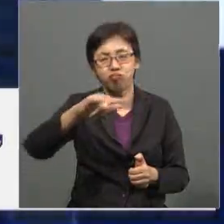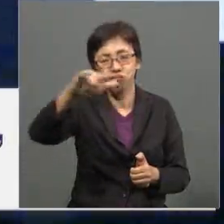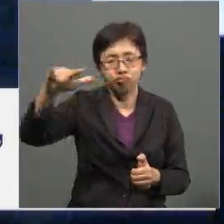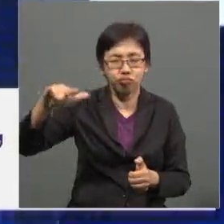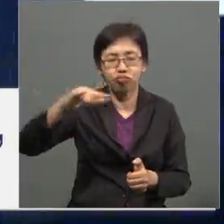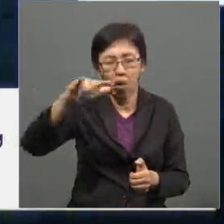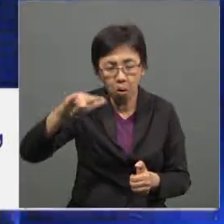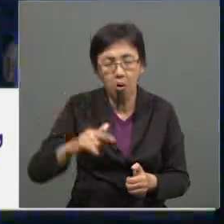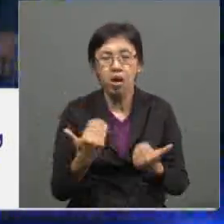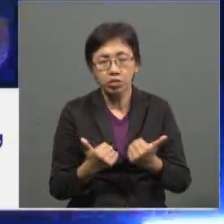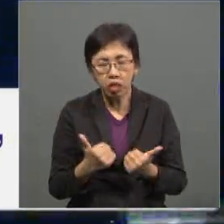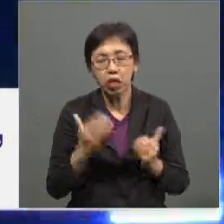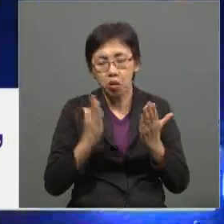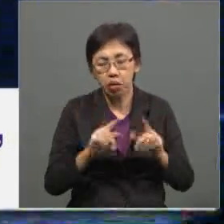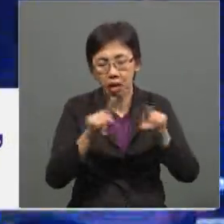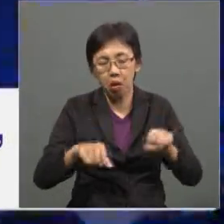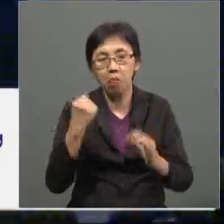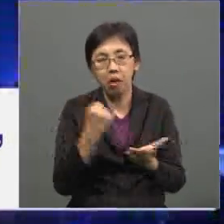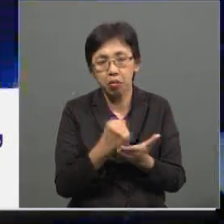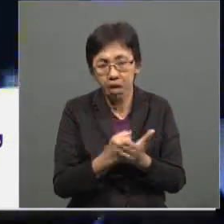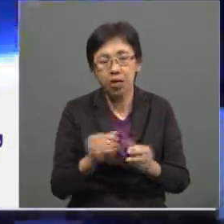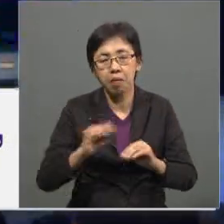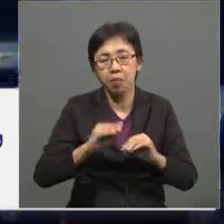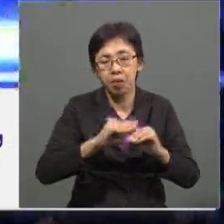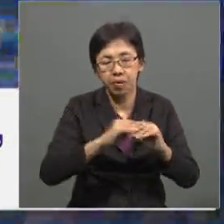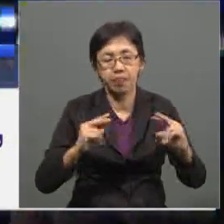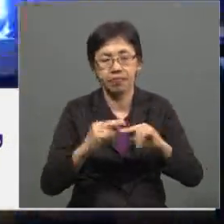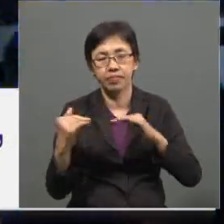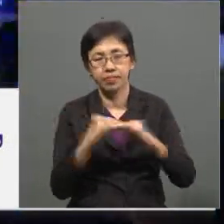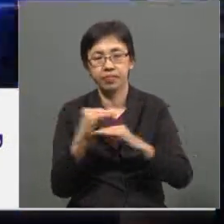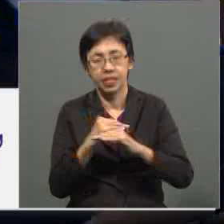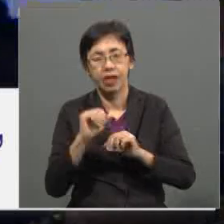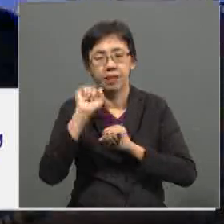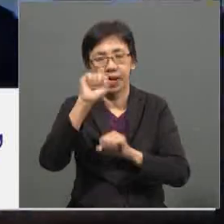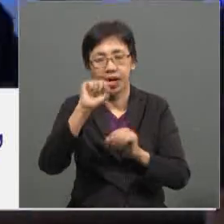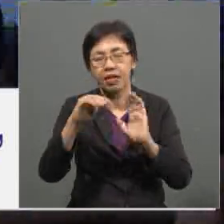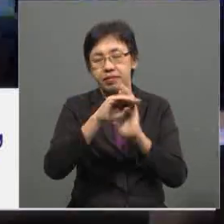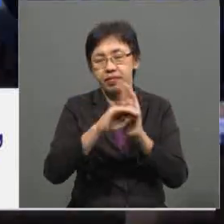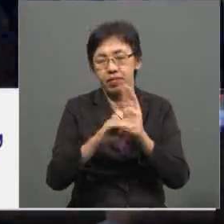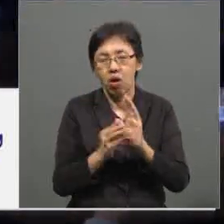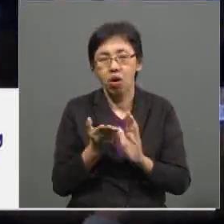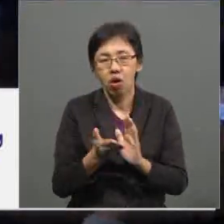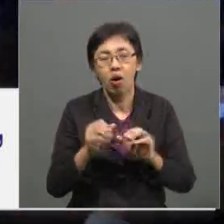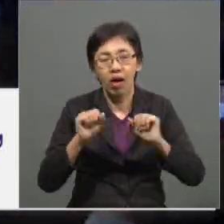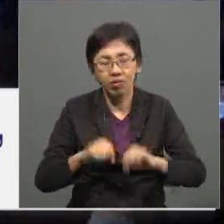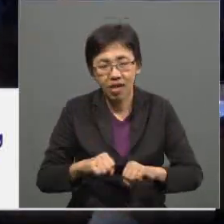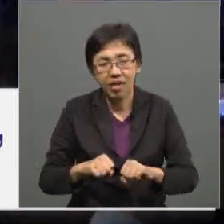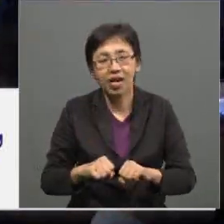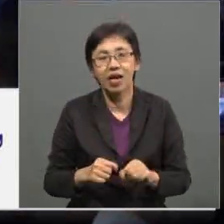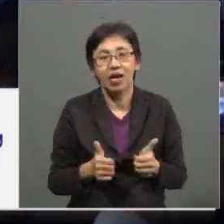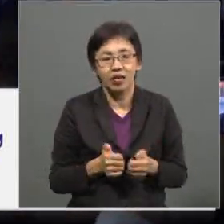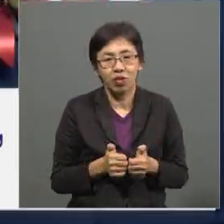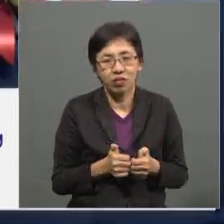ตต่อเนื่องและรวดเร็วนะครับจากการที่กระทรวงคมนาคมได้ประกาศหลักเกณฑ์การขออนุญาตและเงื่อนไขในการบัง